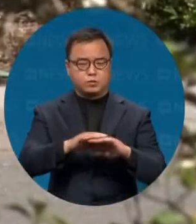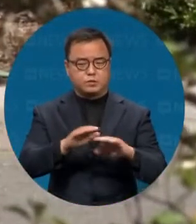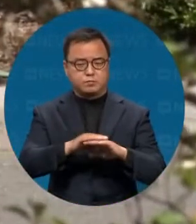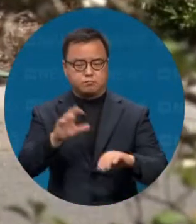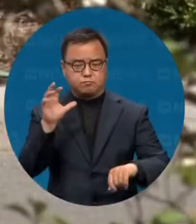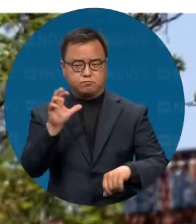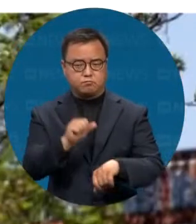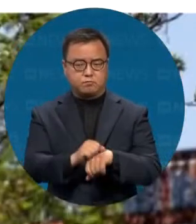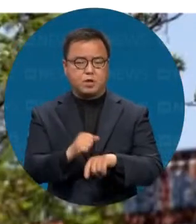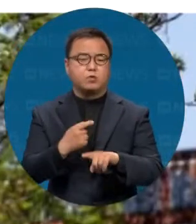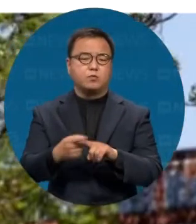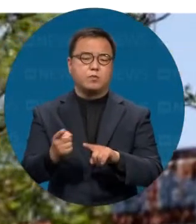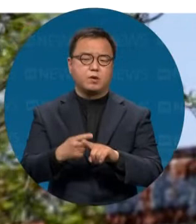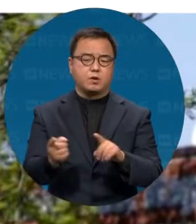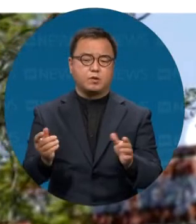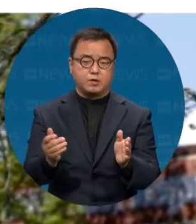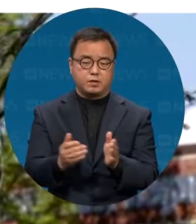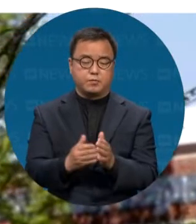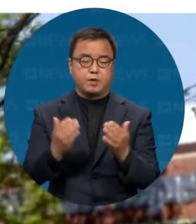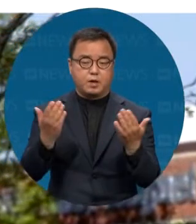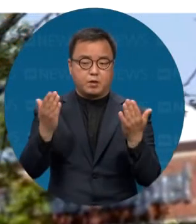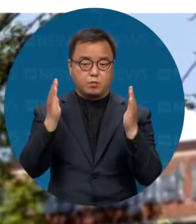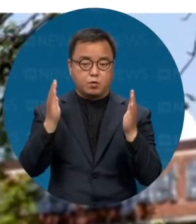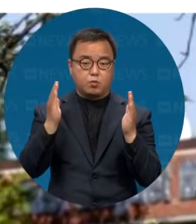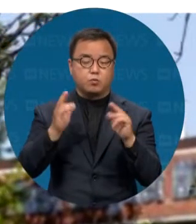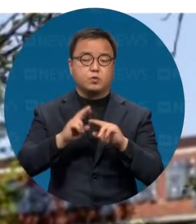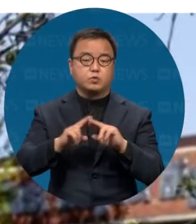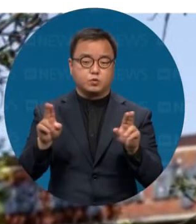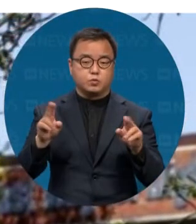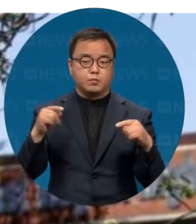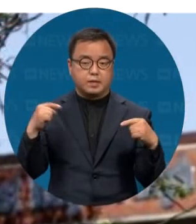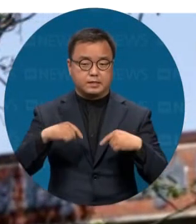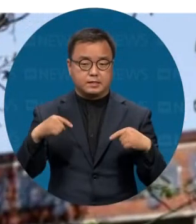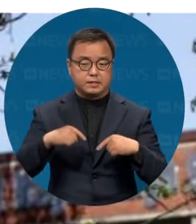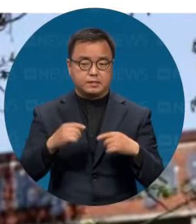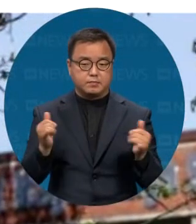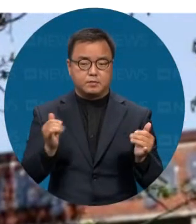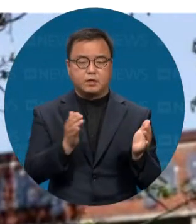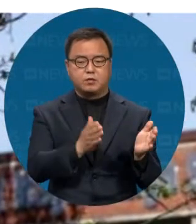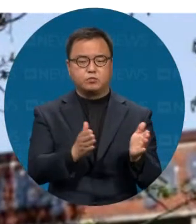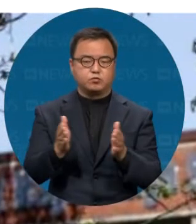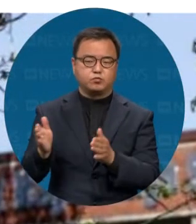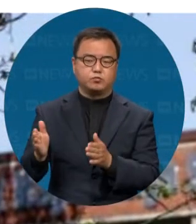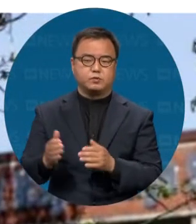평가했습니다. 학교는 수업이 취소됐고 상담사가 배치될 예정입니다.